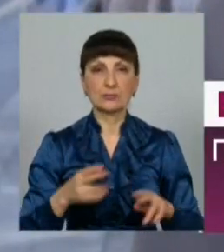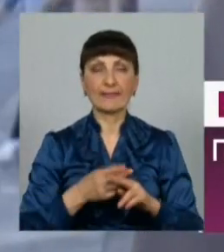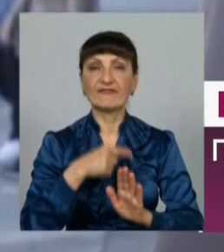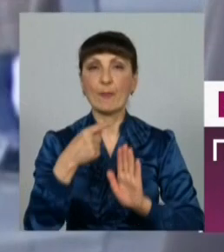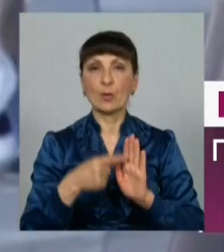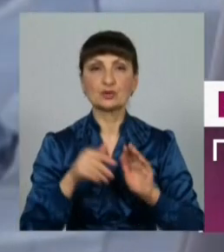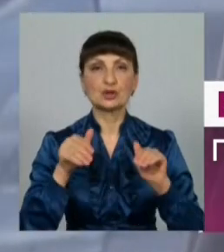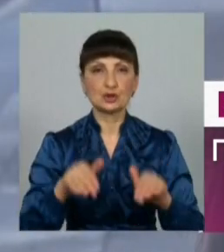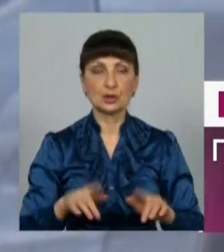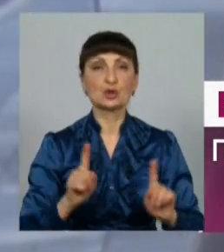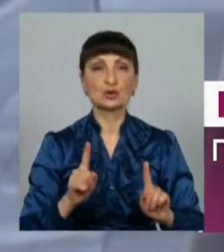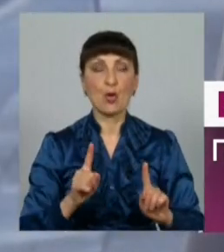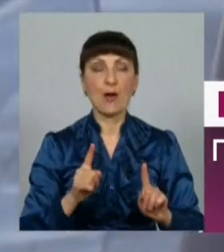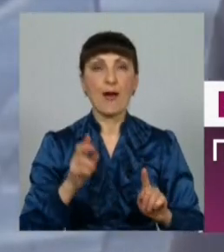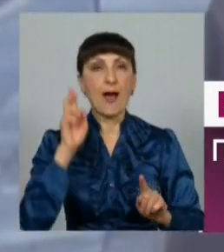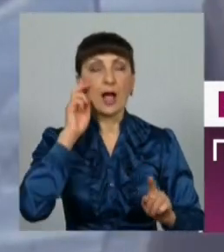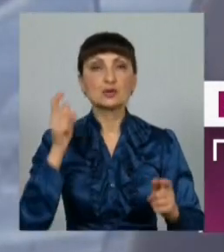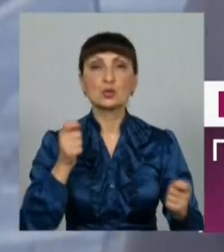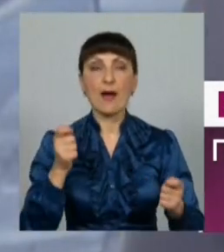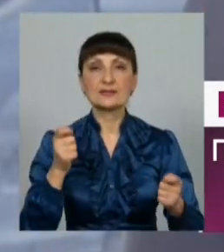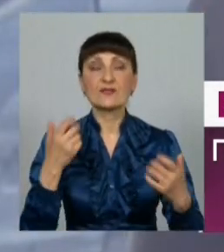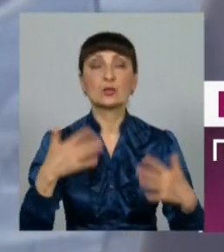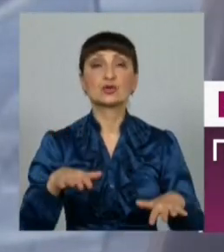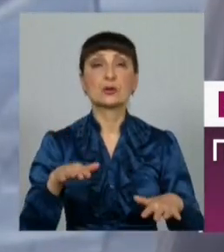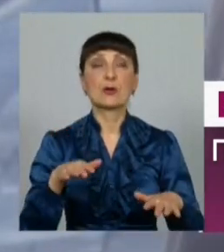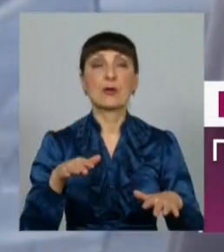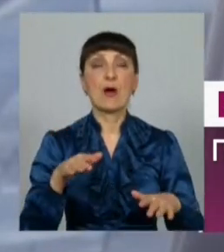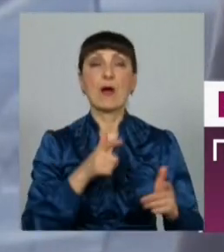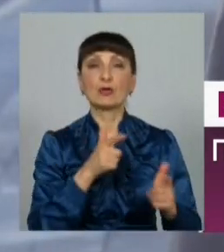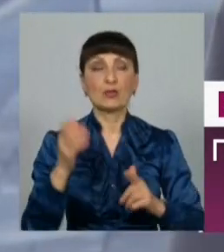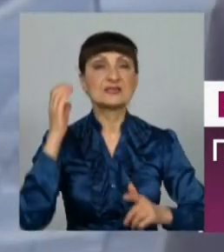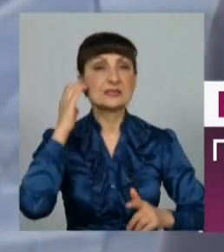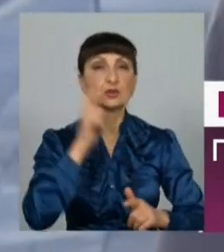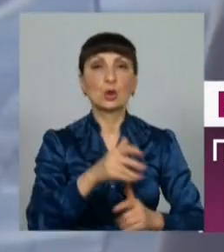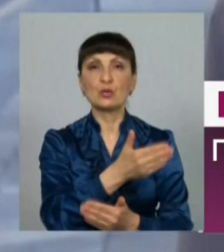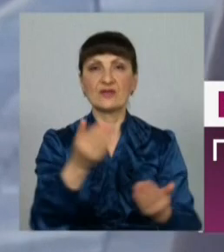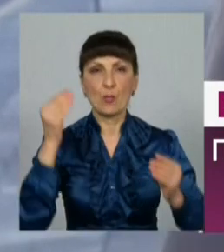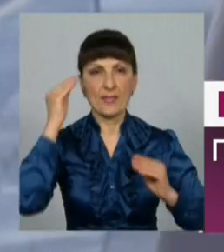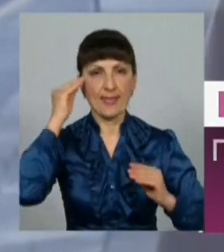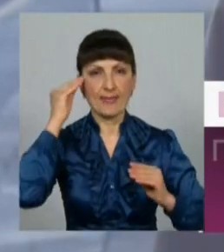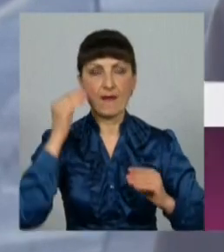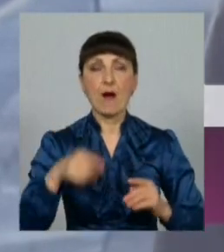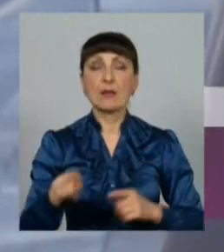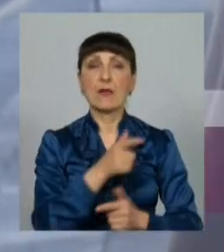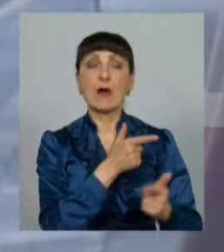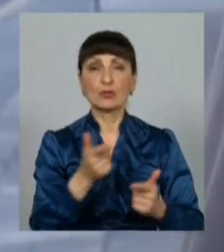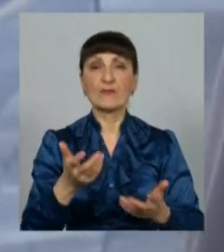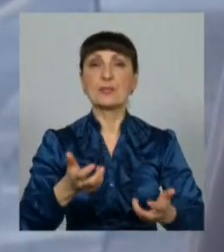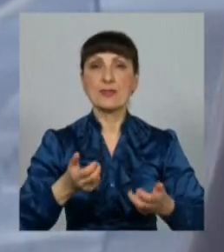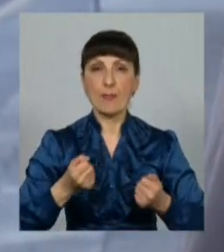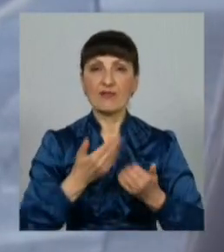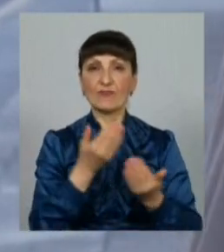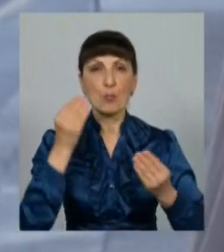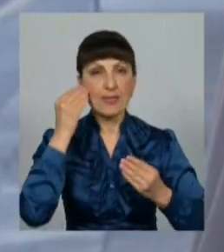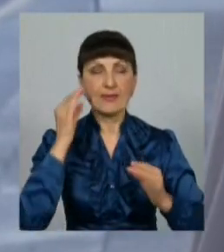что она готова слышать позиции граждан она готовы их понимать и принимать